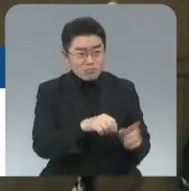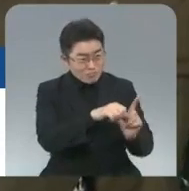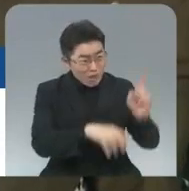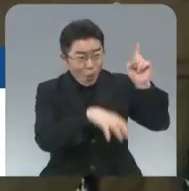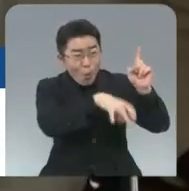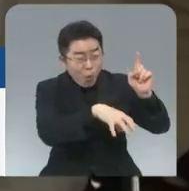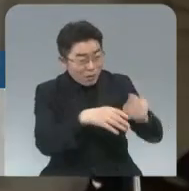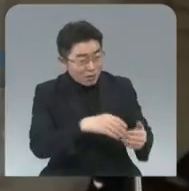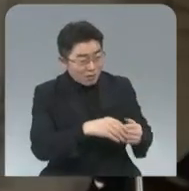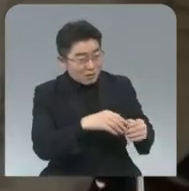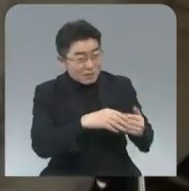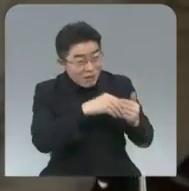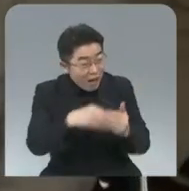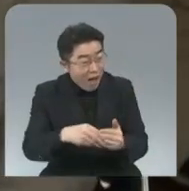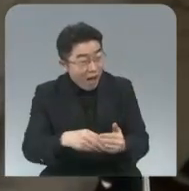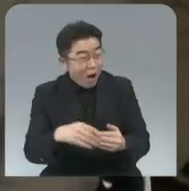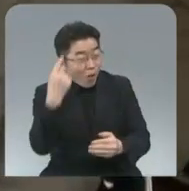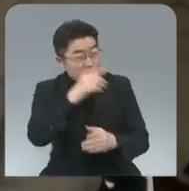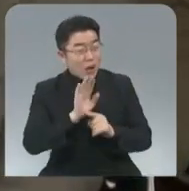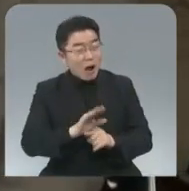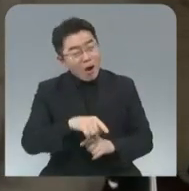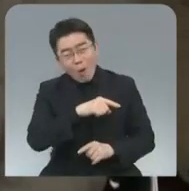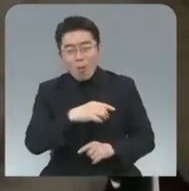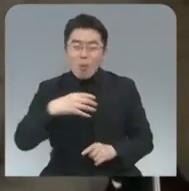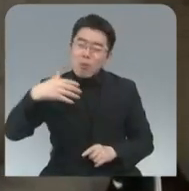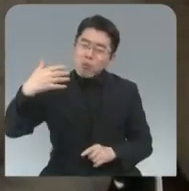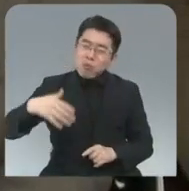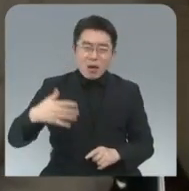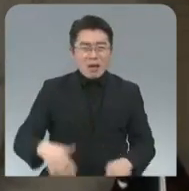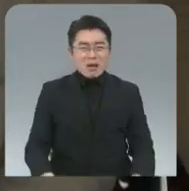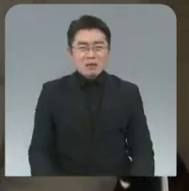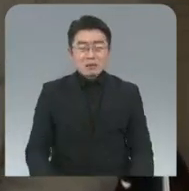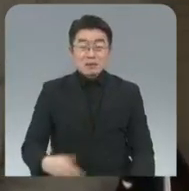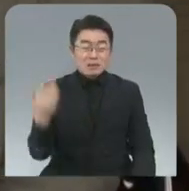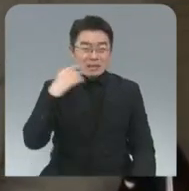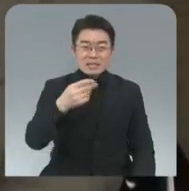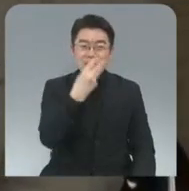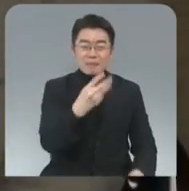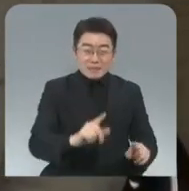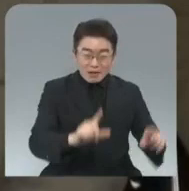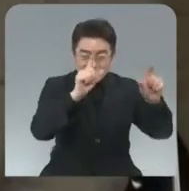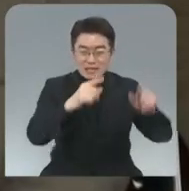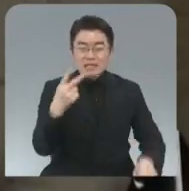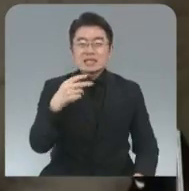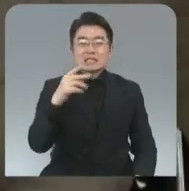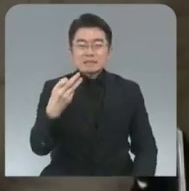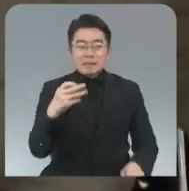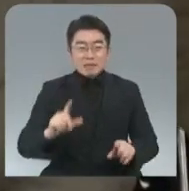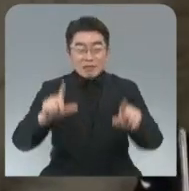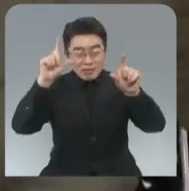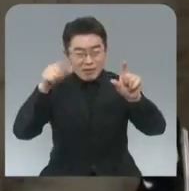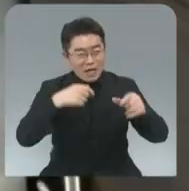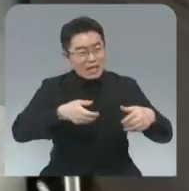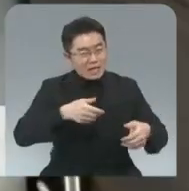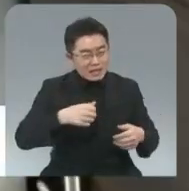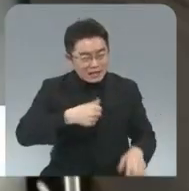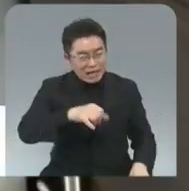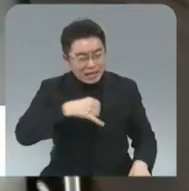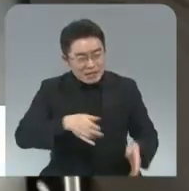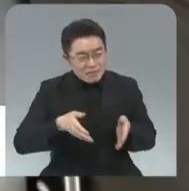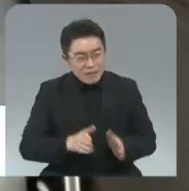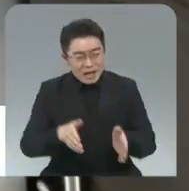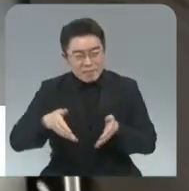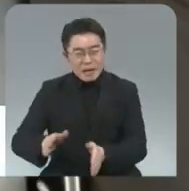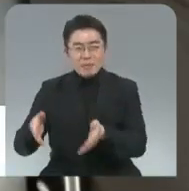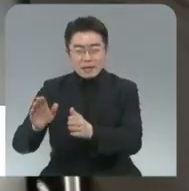lahir pada tahun 2013 penampilan Putri pemimpin Kim di hadapan umum telah tersebar di seluruh Korea Utara melalui siaran-siaran